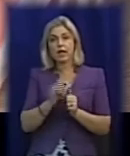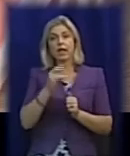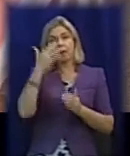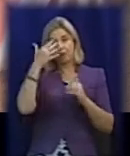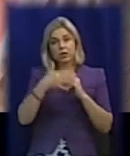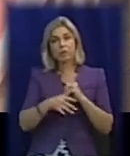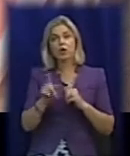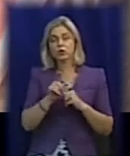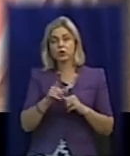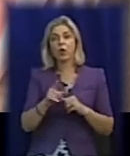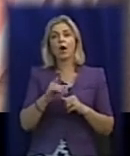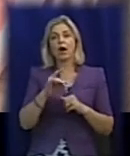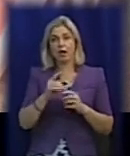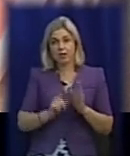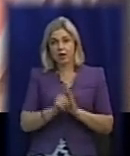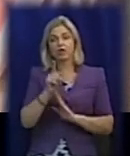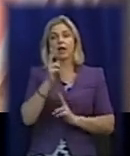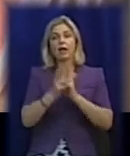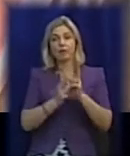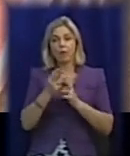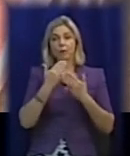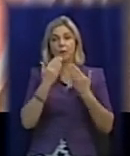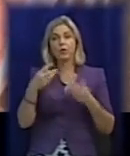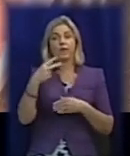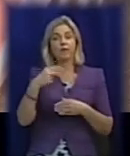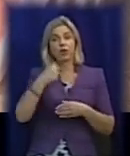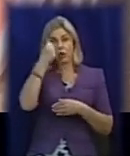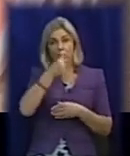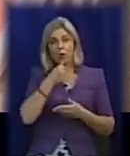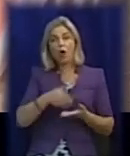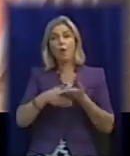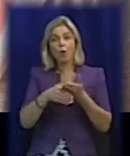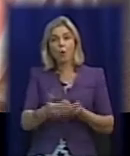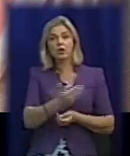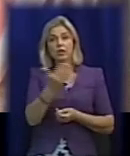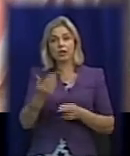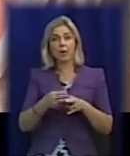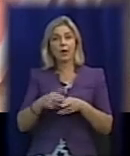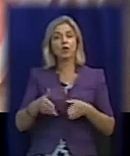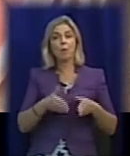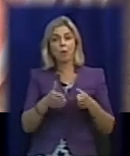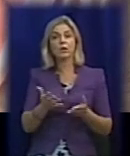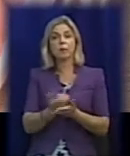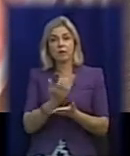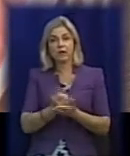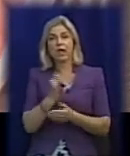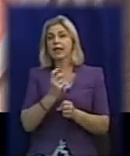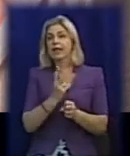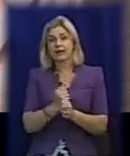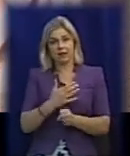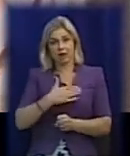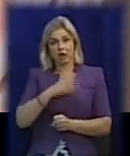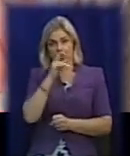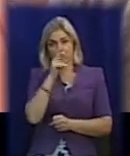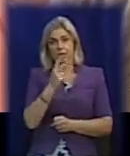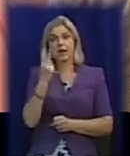отримали, впроваджуючи реформи останні 20 років, допоможуть вам пройти цей шлях швидше і не робити наших помилок. Два тижні